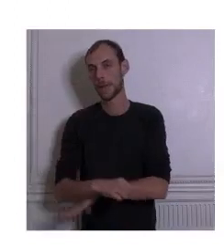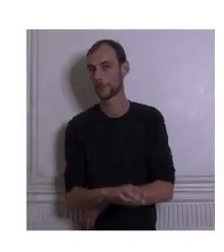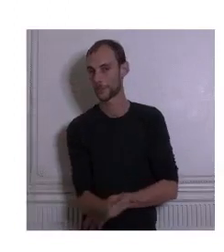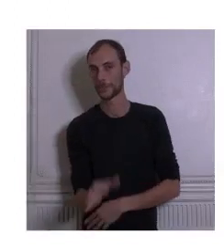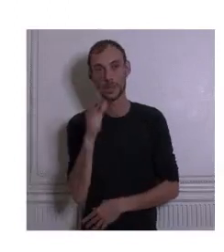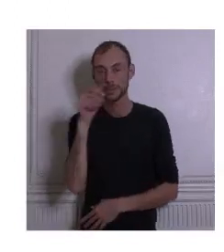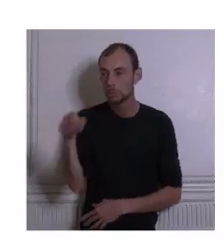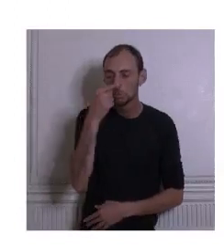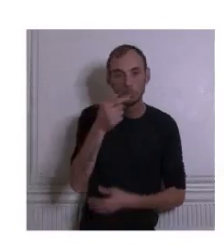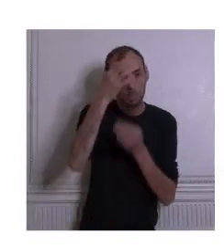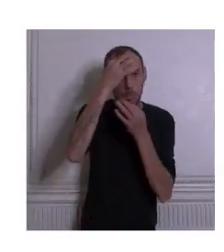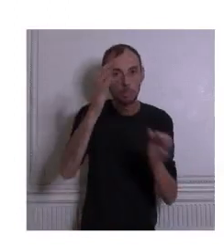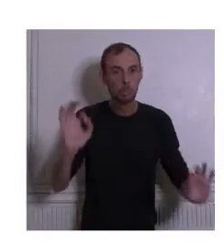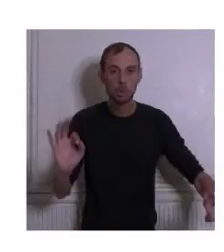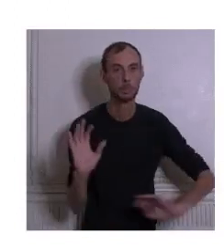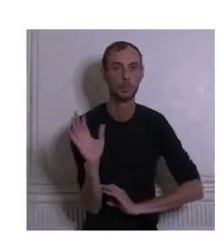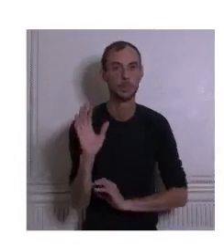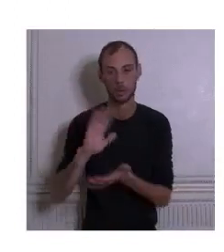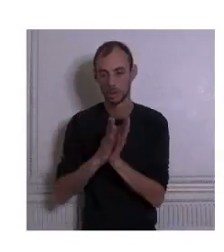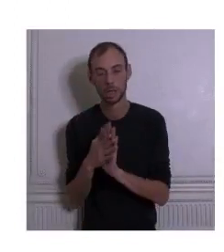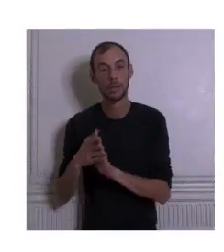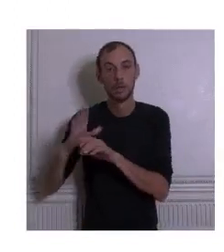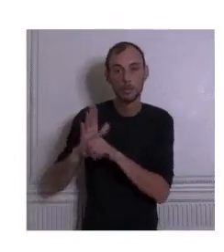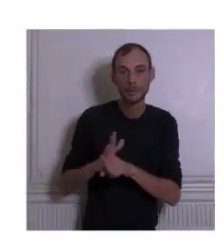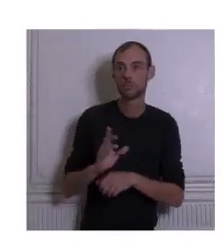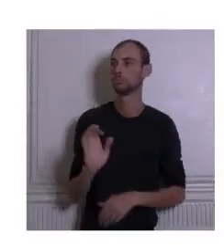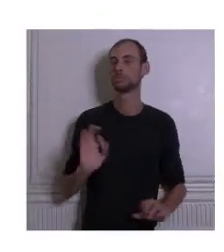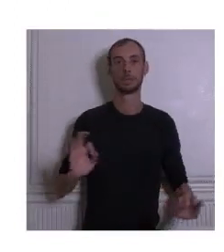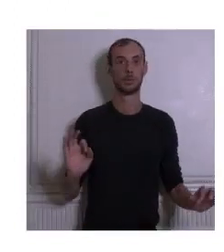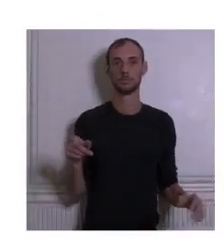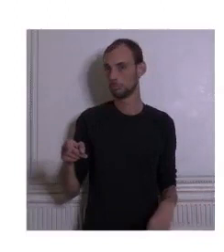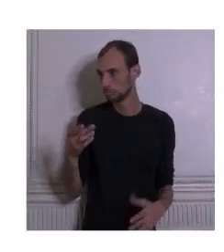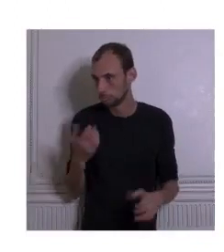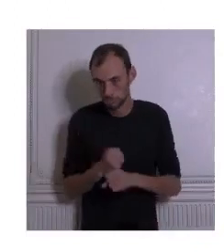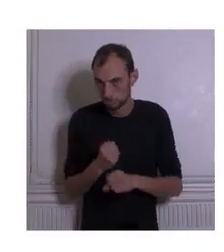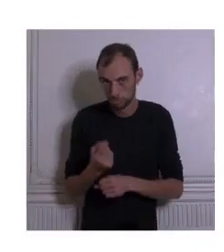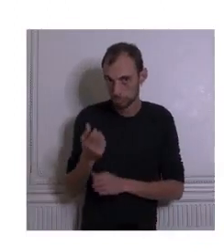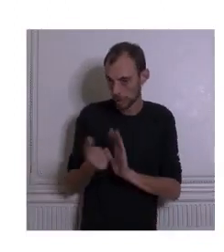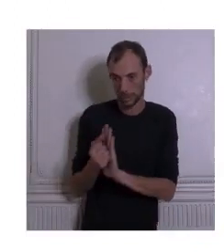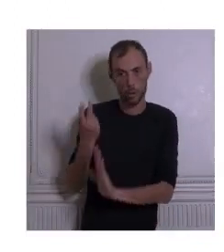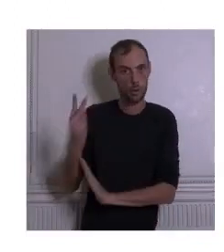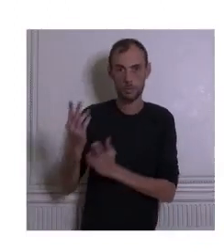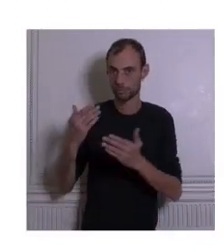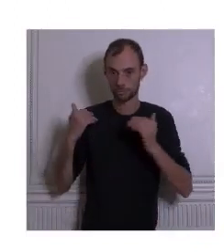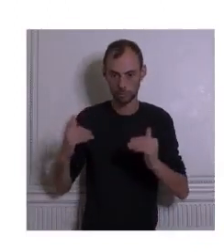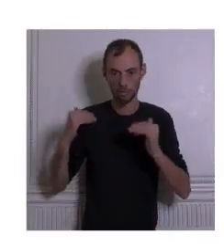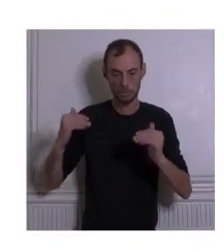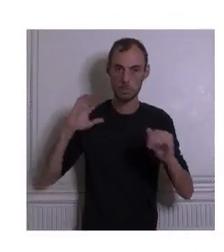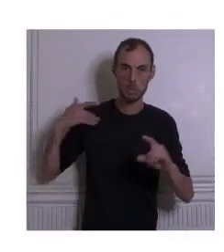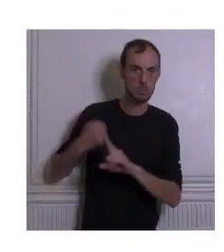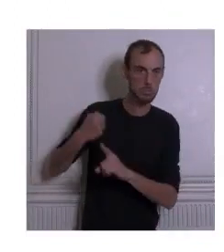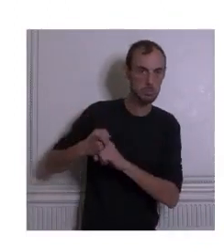avait été votée ici, mais sous la pression des associations, pour demander